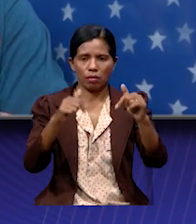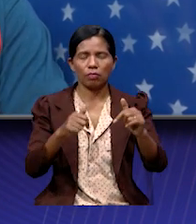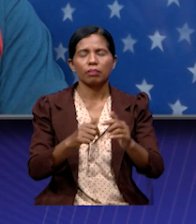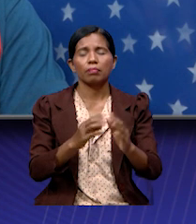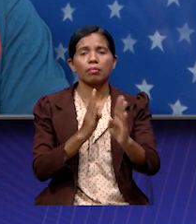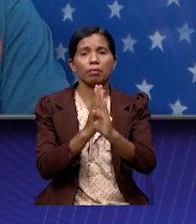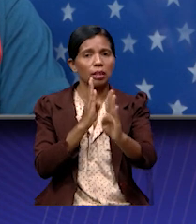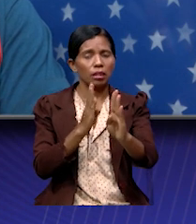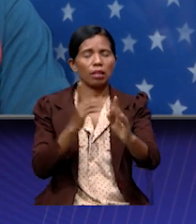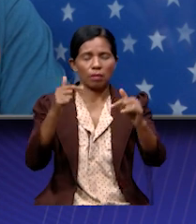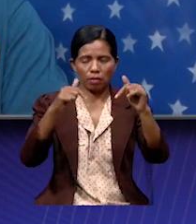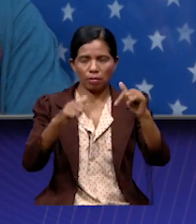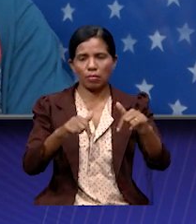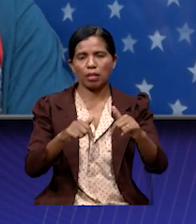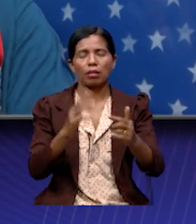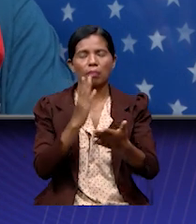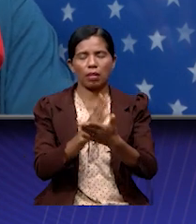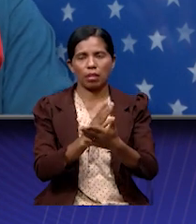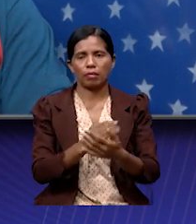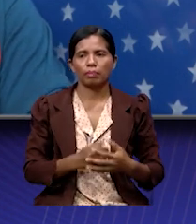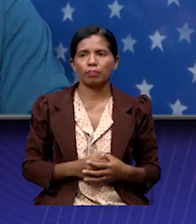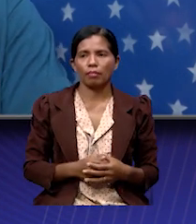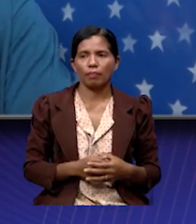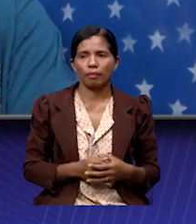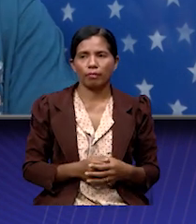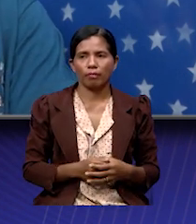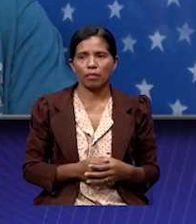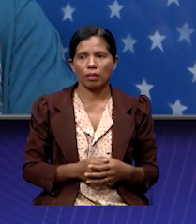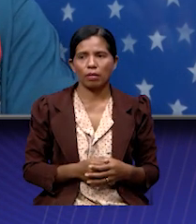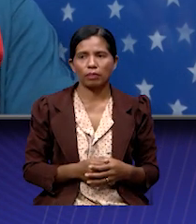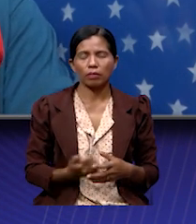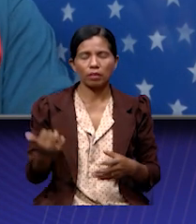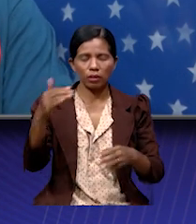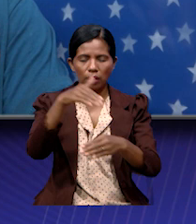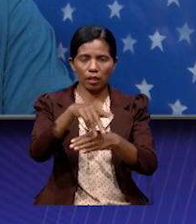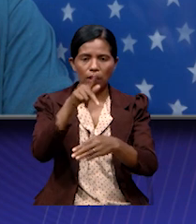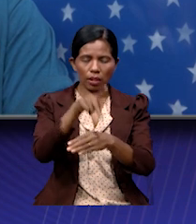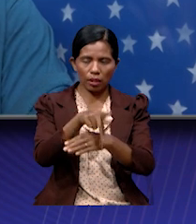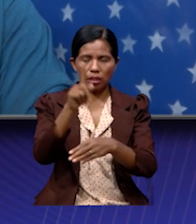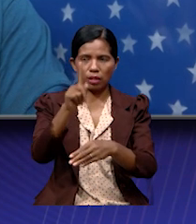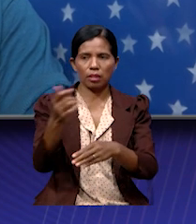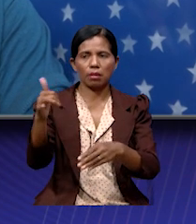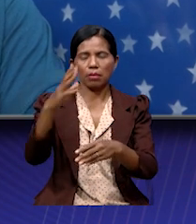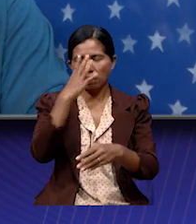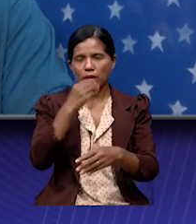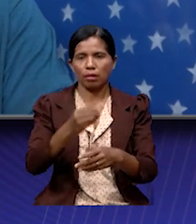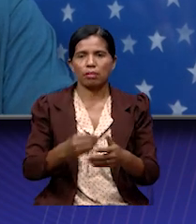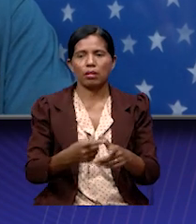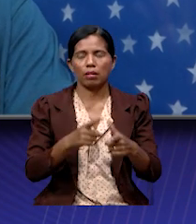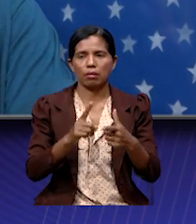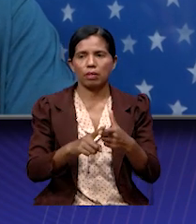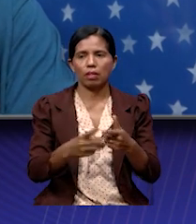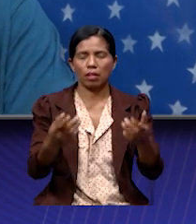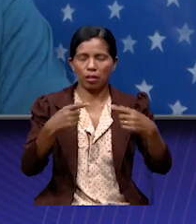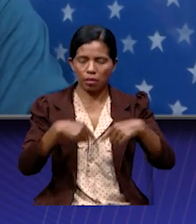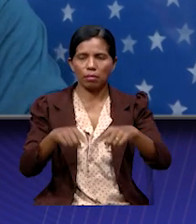tulu karena kalan tulu fila fila mo sarbes kalan ida siramai toba tiya di tabe satu akar katu